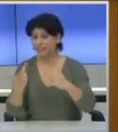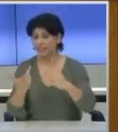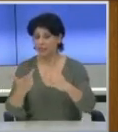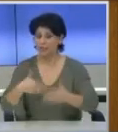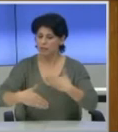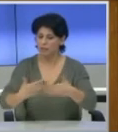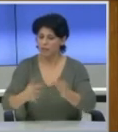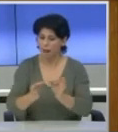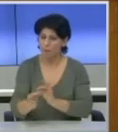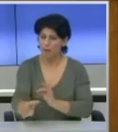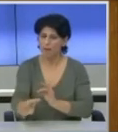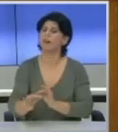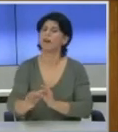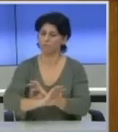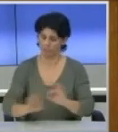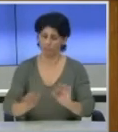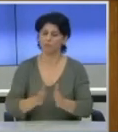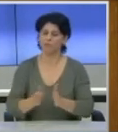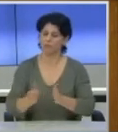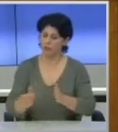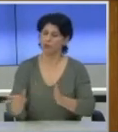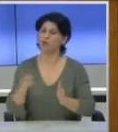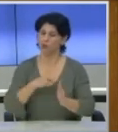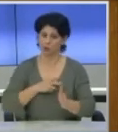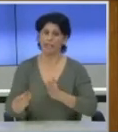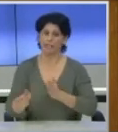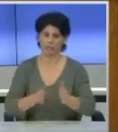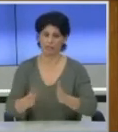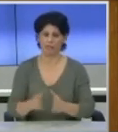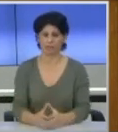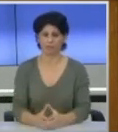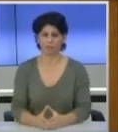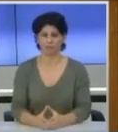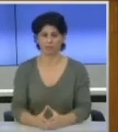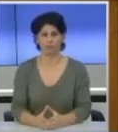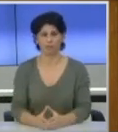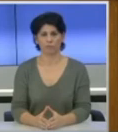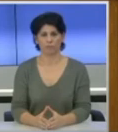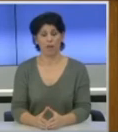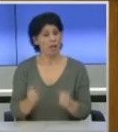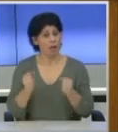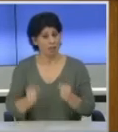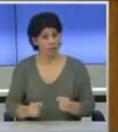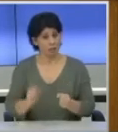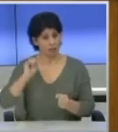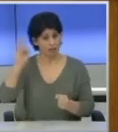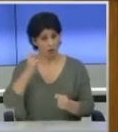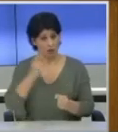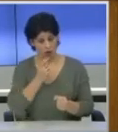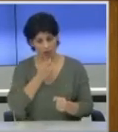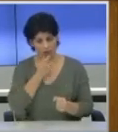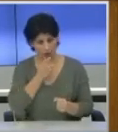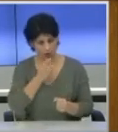από μέτρα τα οποία κινούνται αναμφισβήτητα στη σωστή κατεύθυνση. Ο θεσμός των ξένων